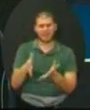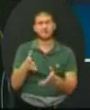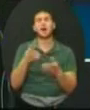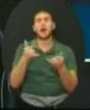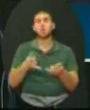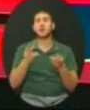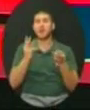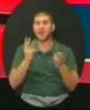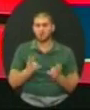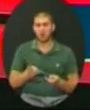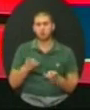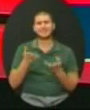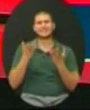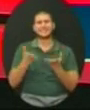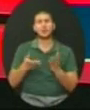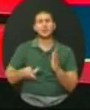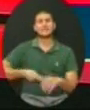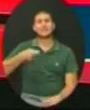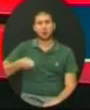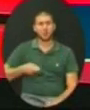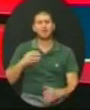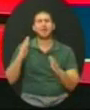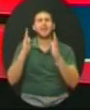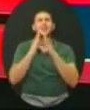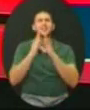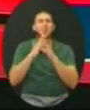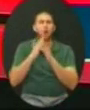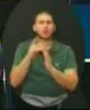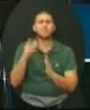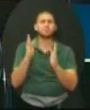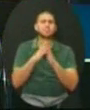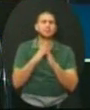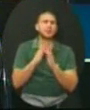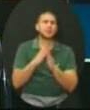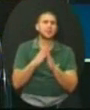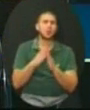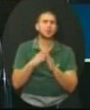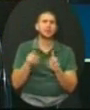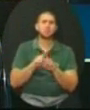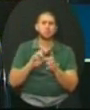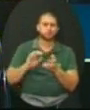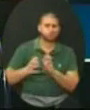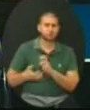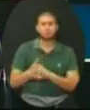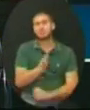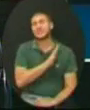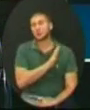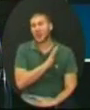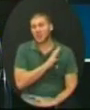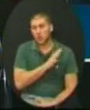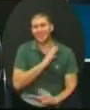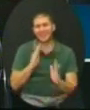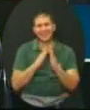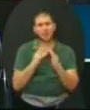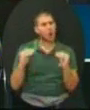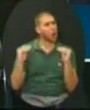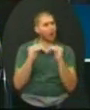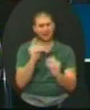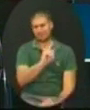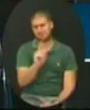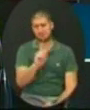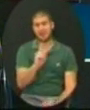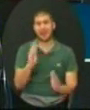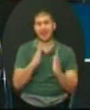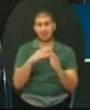והיום אפשרנו שהסיוע בשכר דירה יהיה לדירות שהן דירות מופשות, שהן דירות מסוכנות, שהן דירות לא ראויות למגורים,